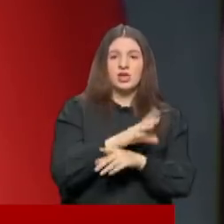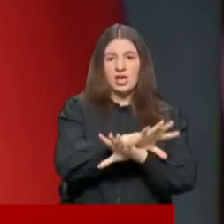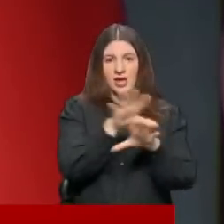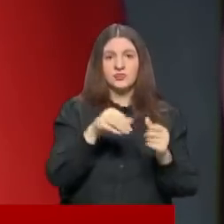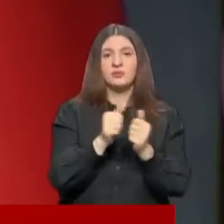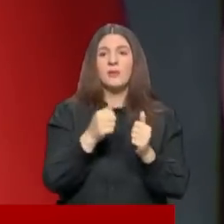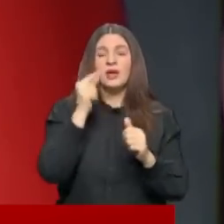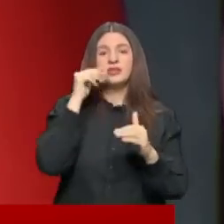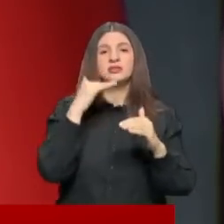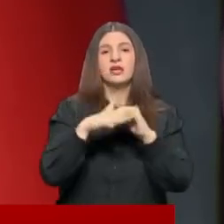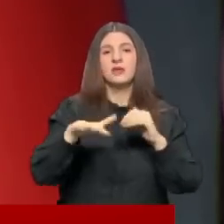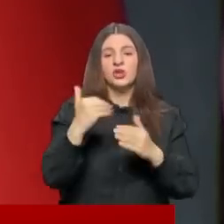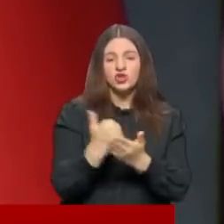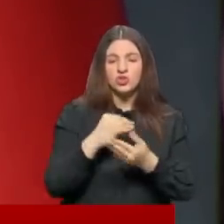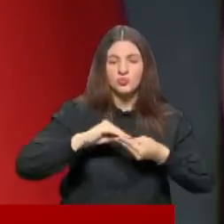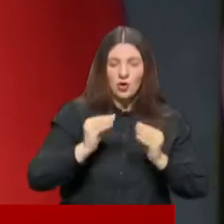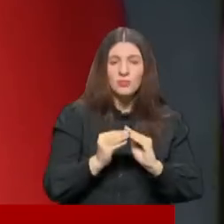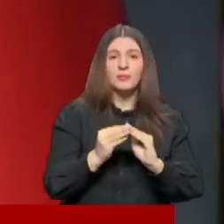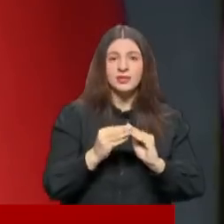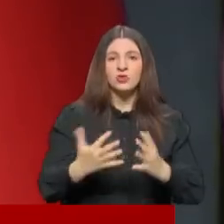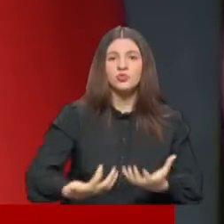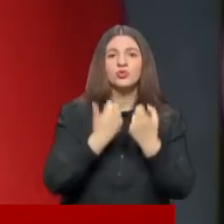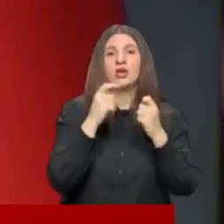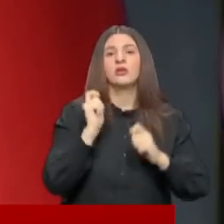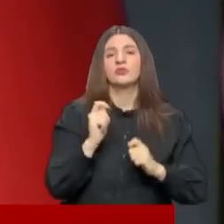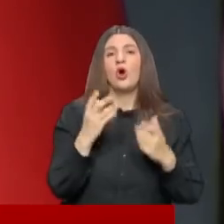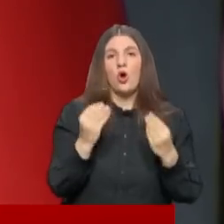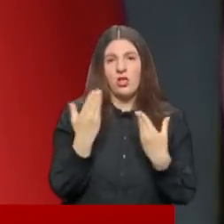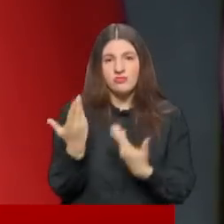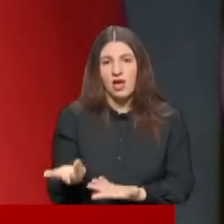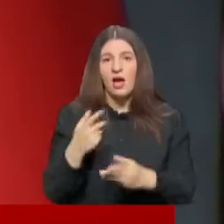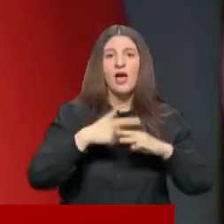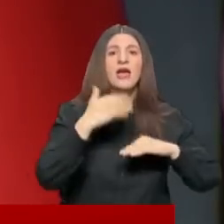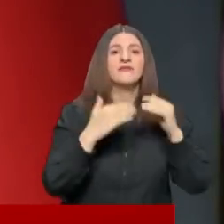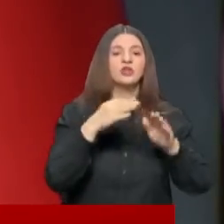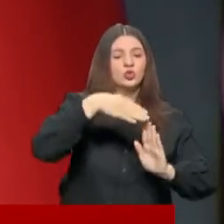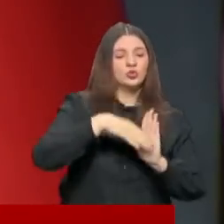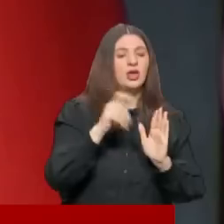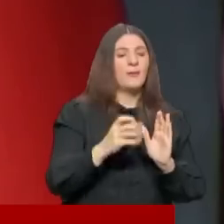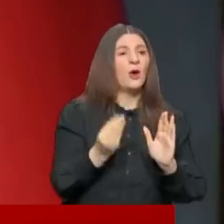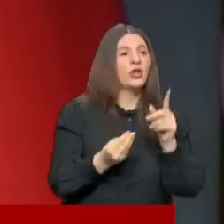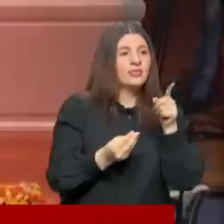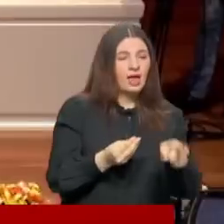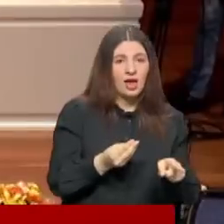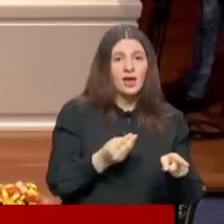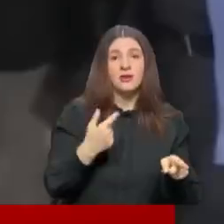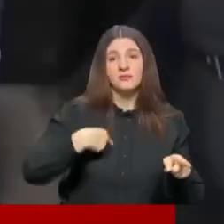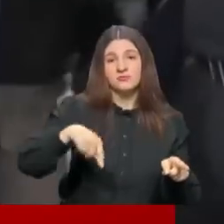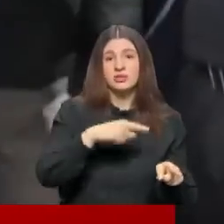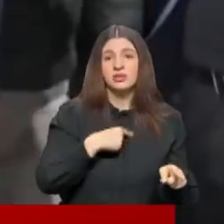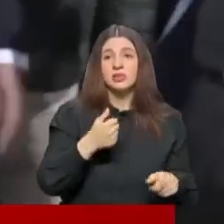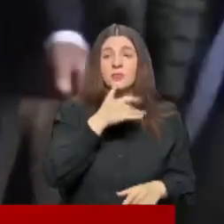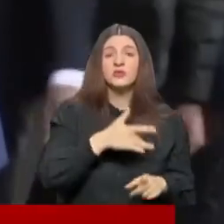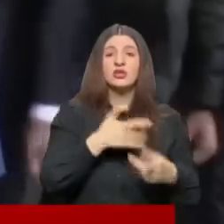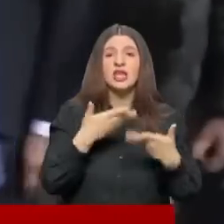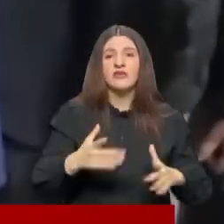insanlarımızı geçim sıkıntısından kurtaracak olan da, enflasyonu düşürecek olan da biz.